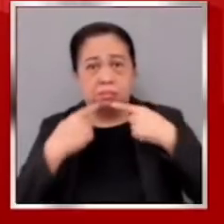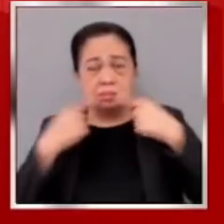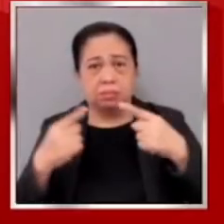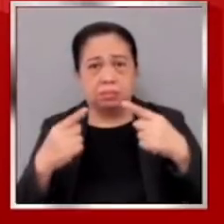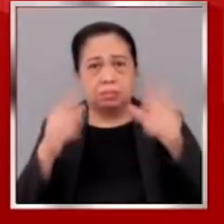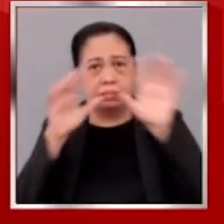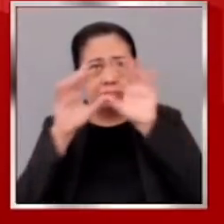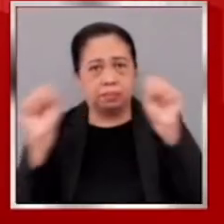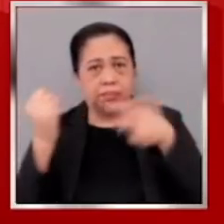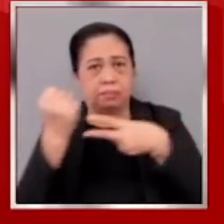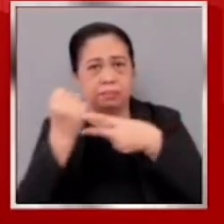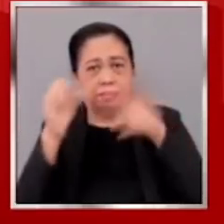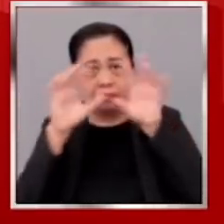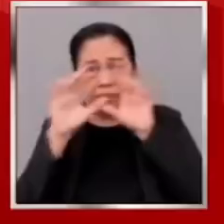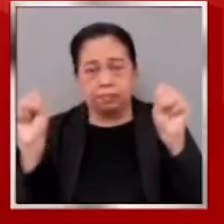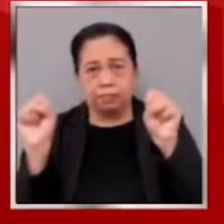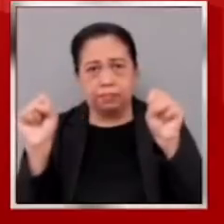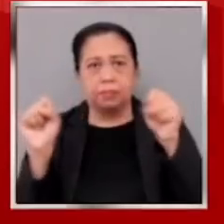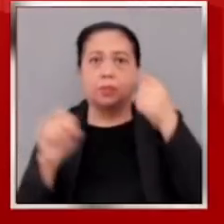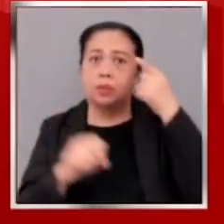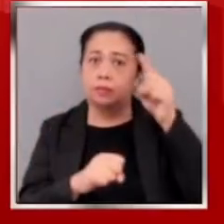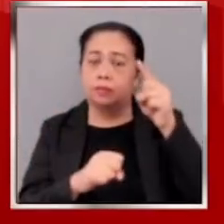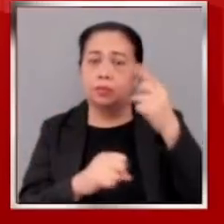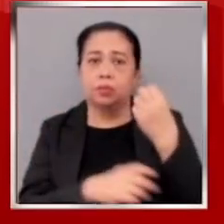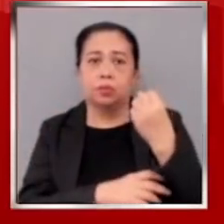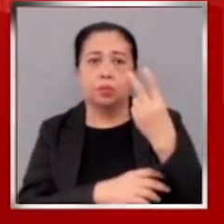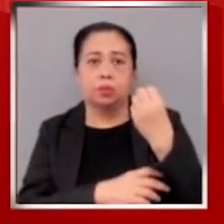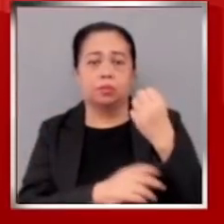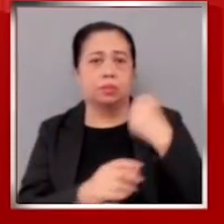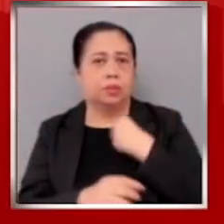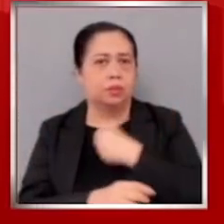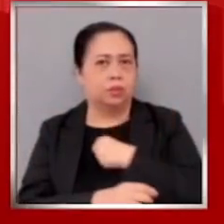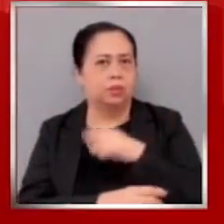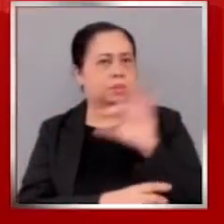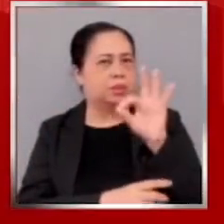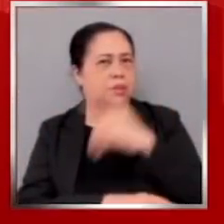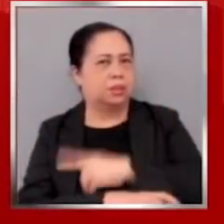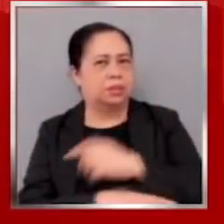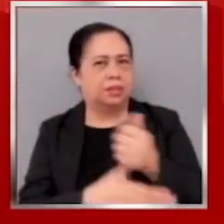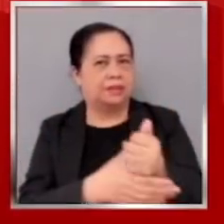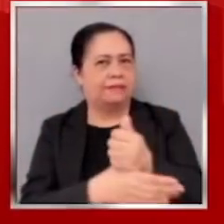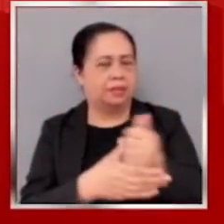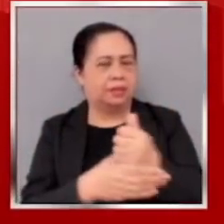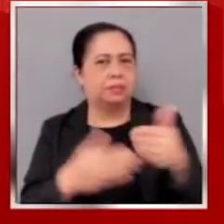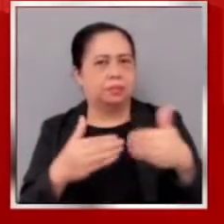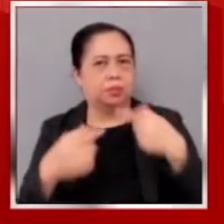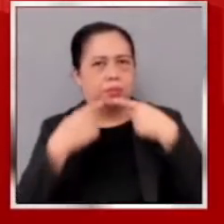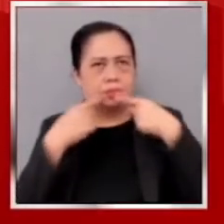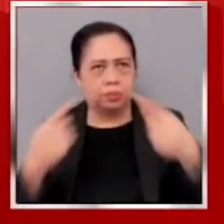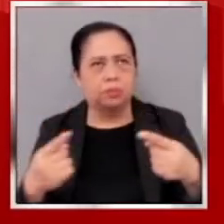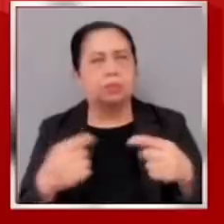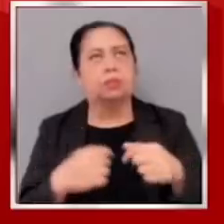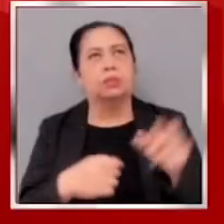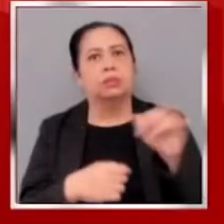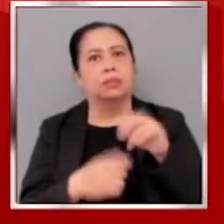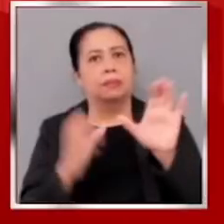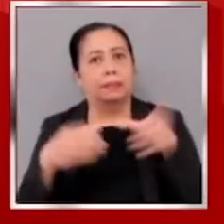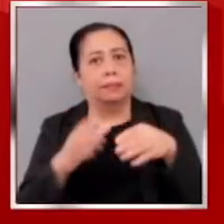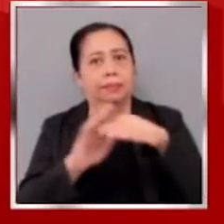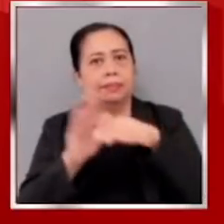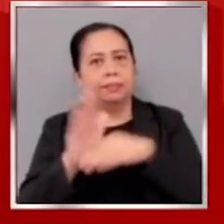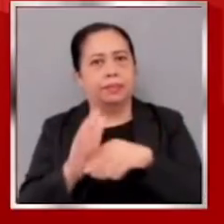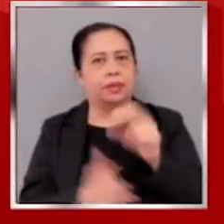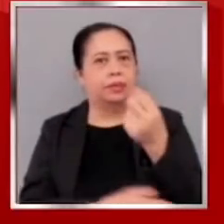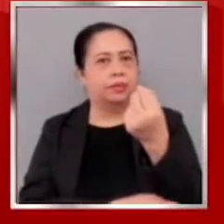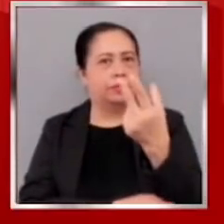at ang vice-presidente. Para sa 12 senador naman, 9 days on the average. And yung party list nga, 13